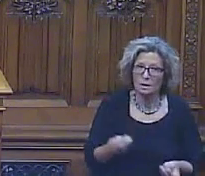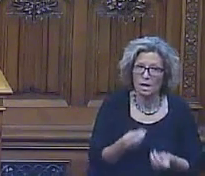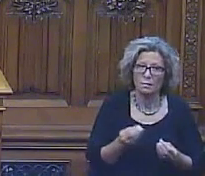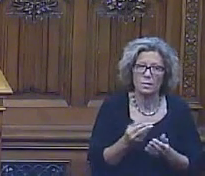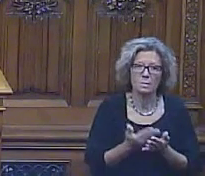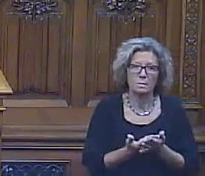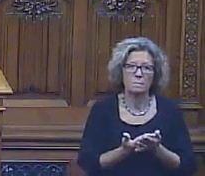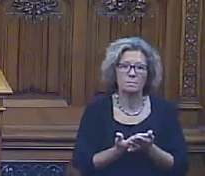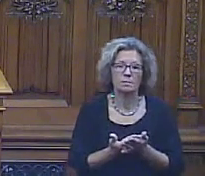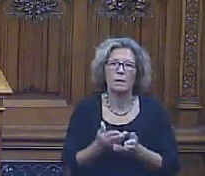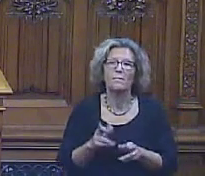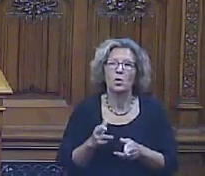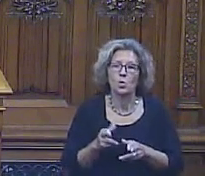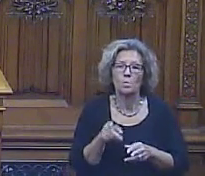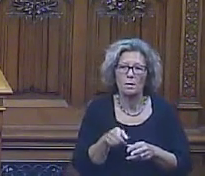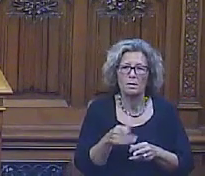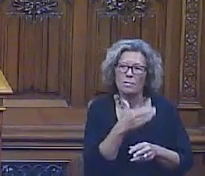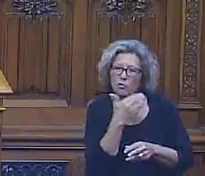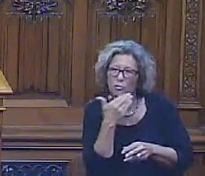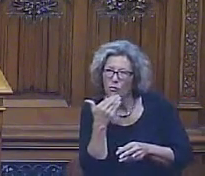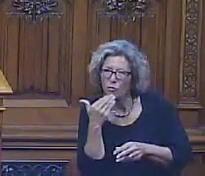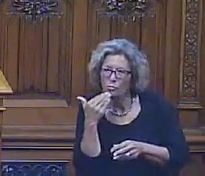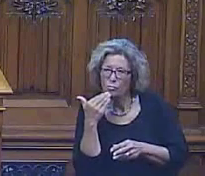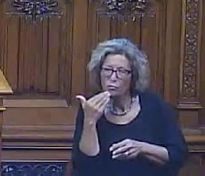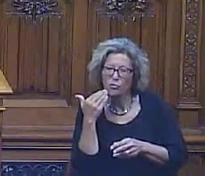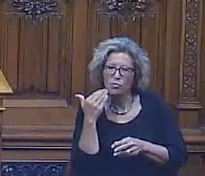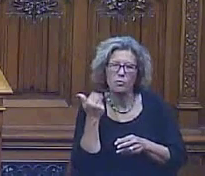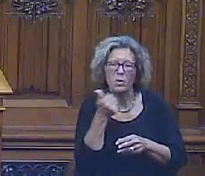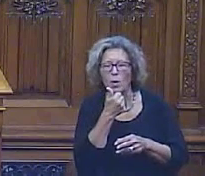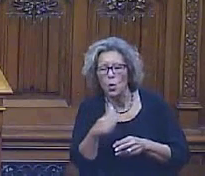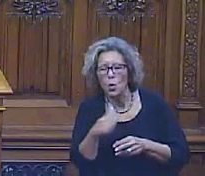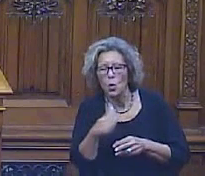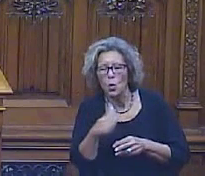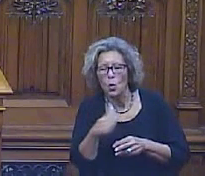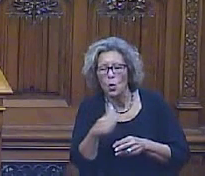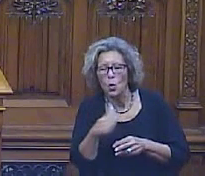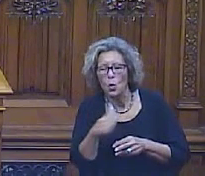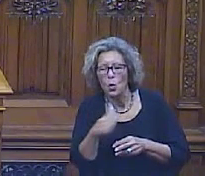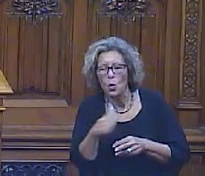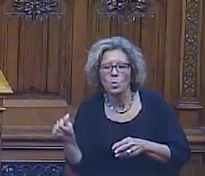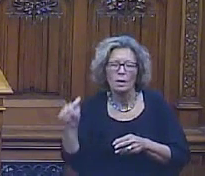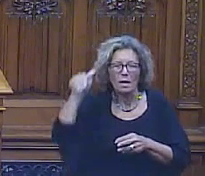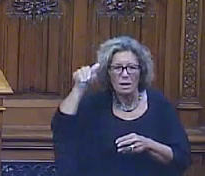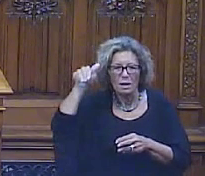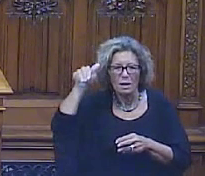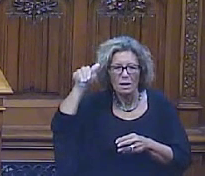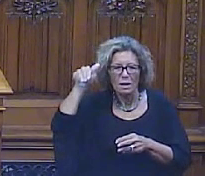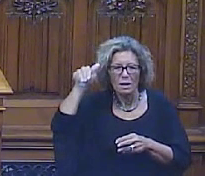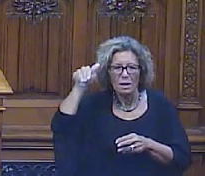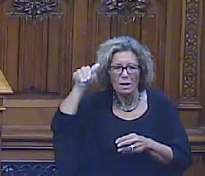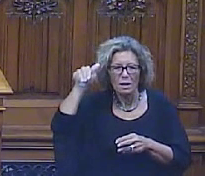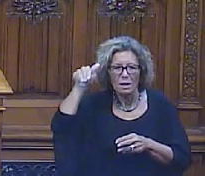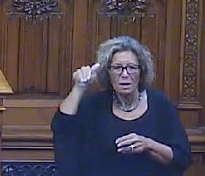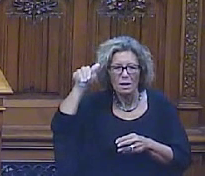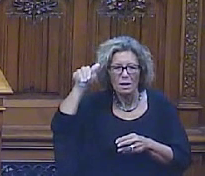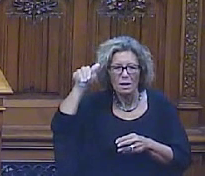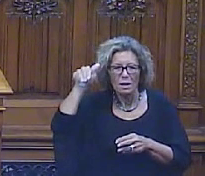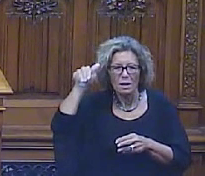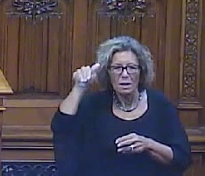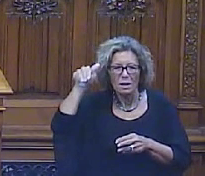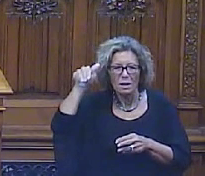was, weil viele hunderte, tausende Menschen auf der Flucht sind. Auf